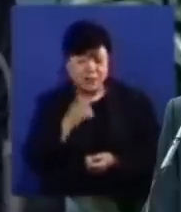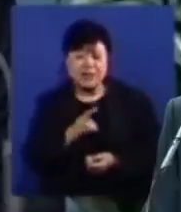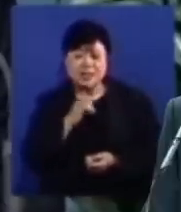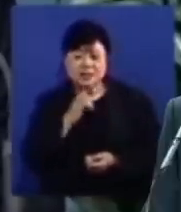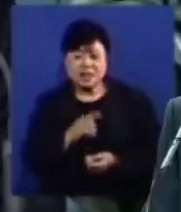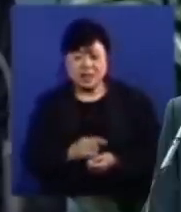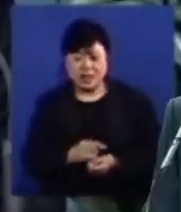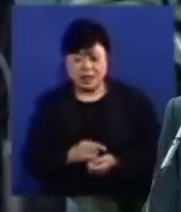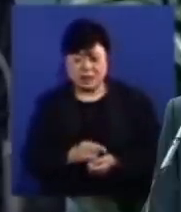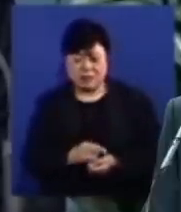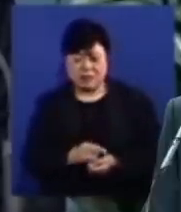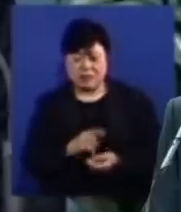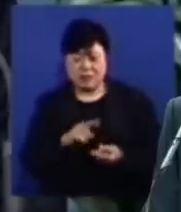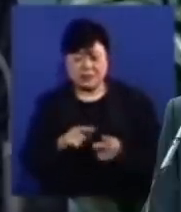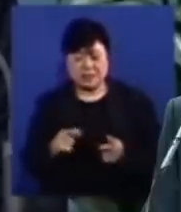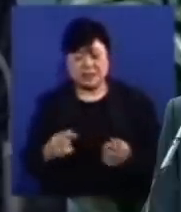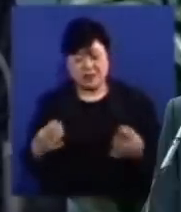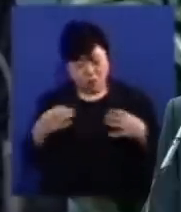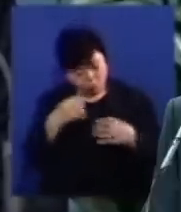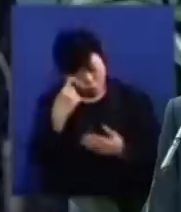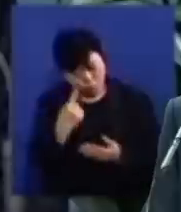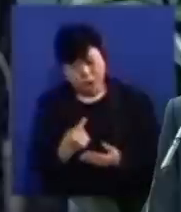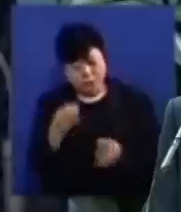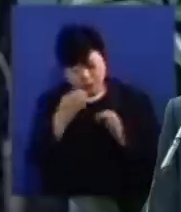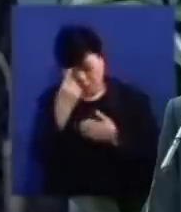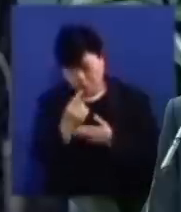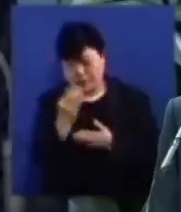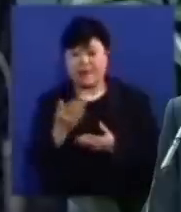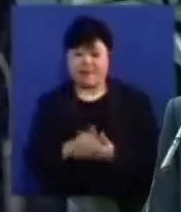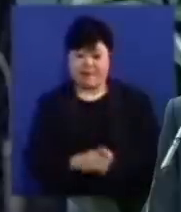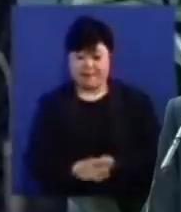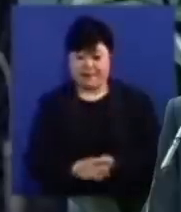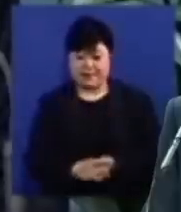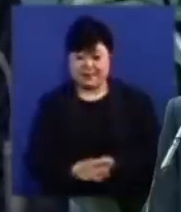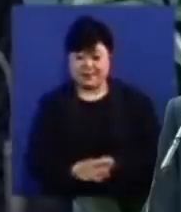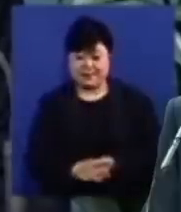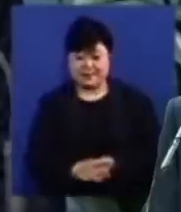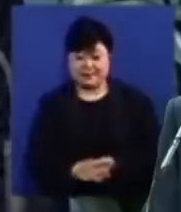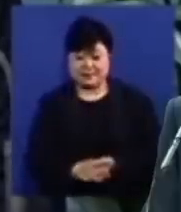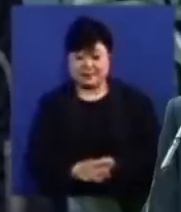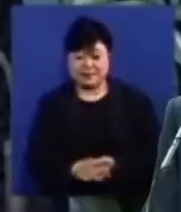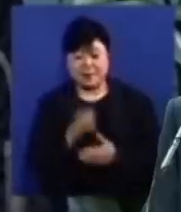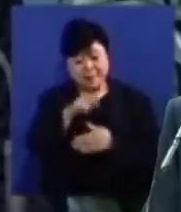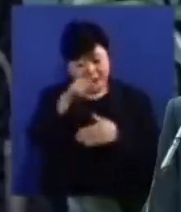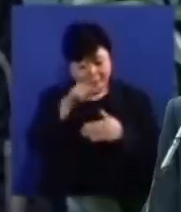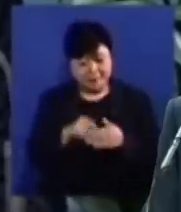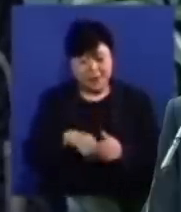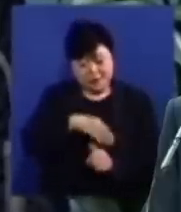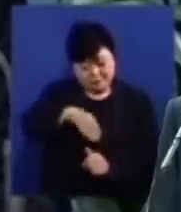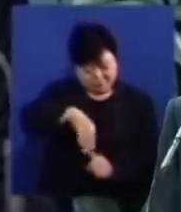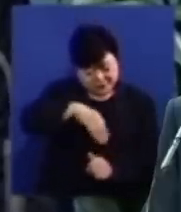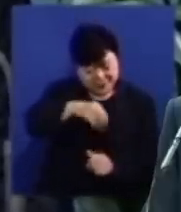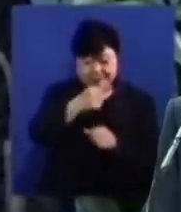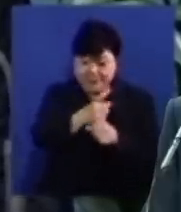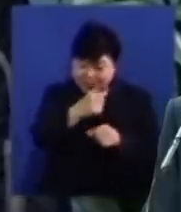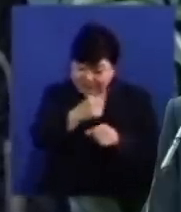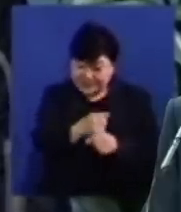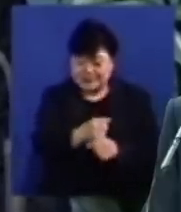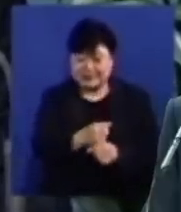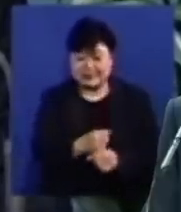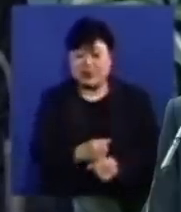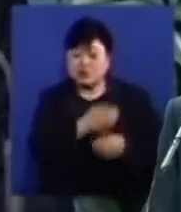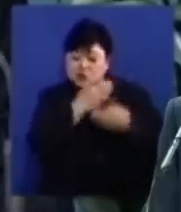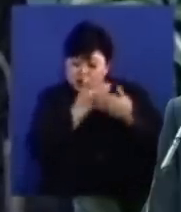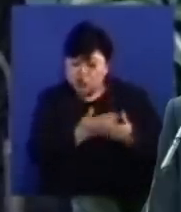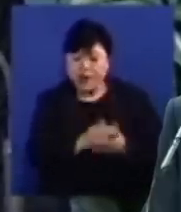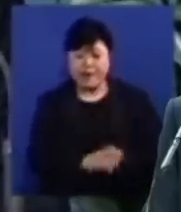그런 부정적인 분위기가 있으면 그런 것들이 찾아오는 것입니다. 우리가 마음의 분위기를 어떻게 만드는가가 굉장히